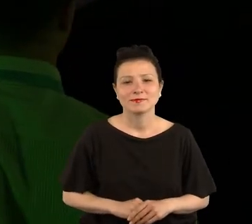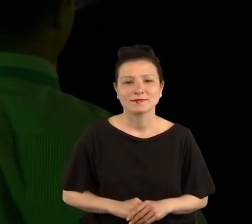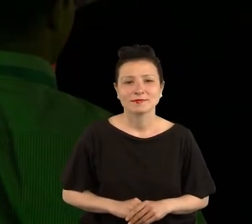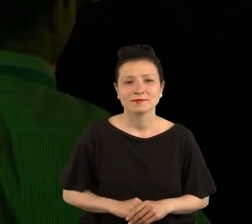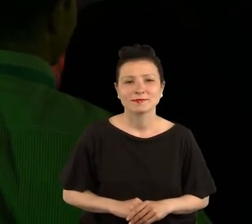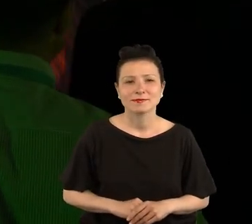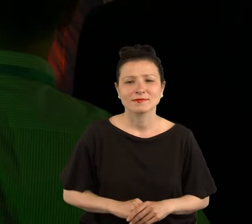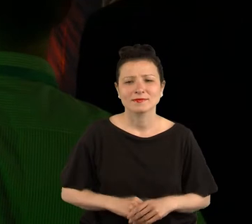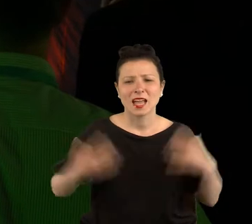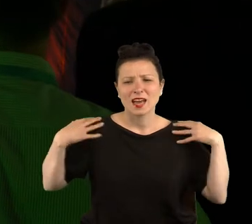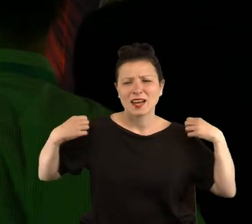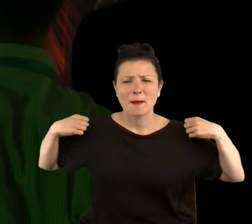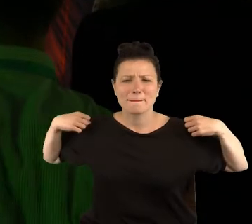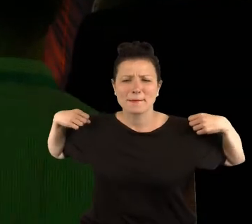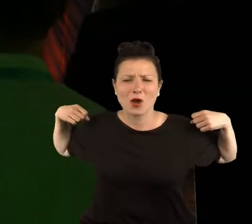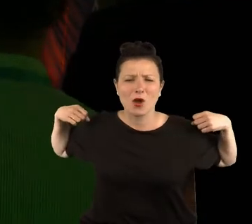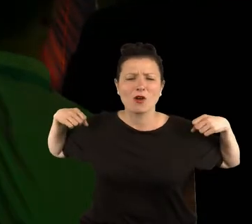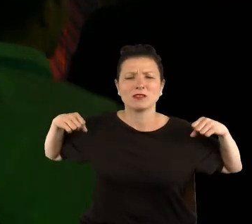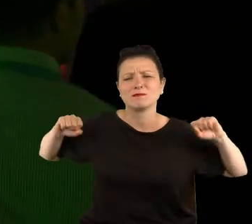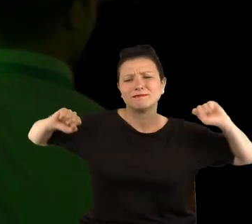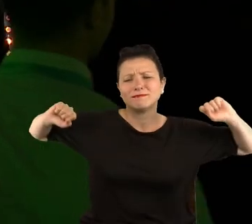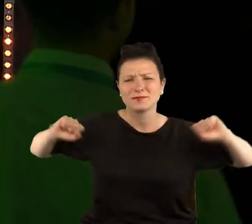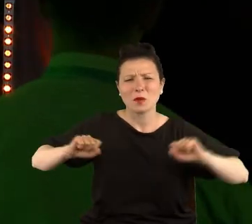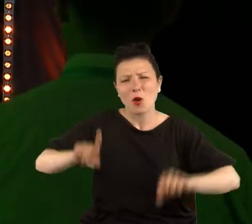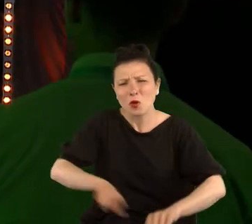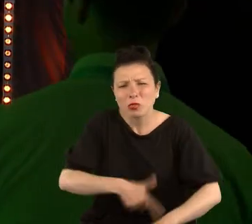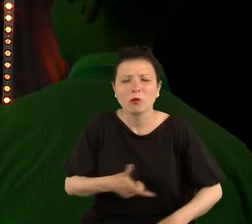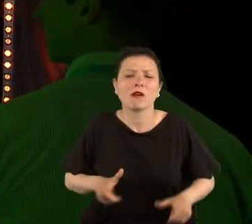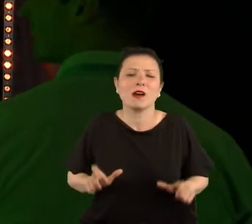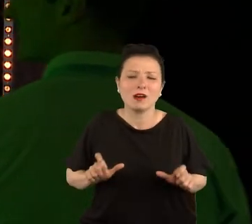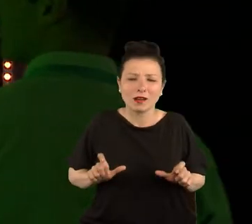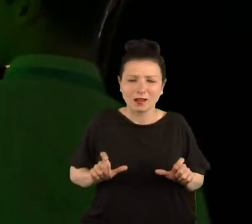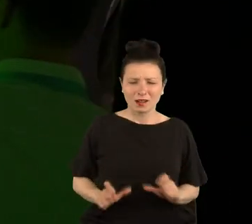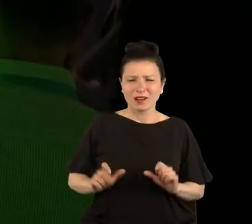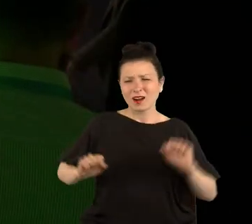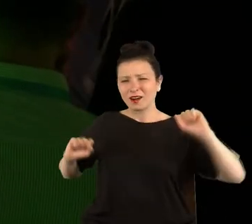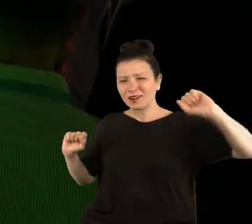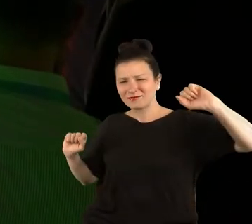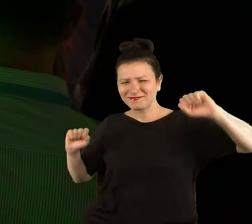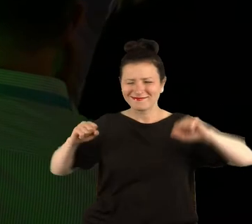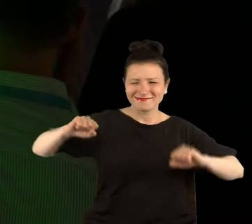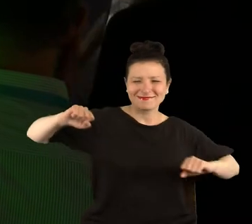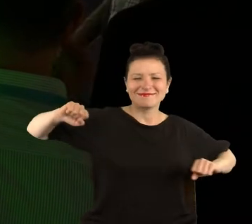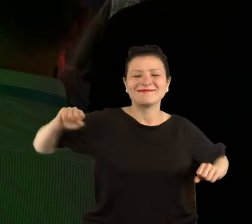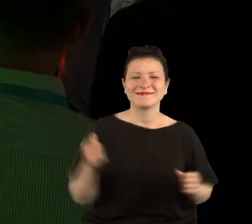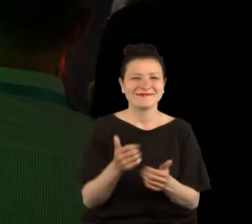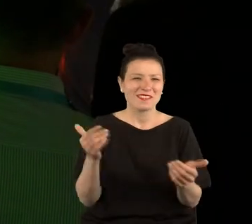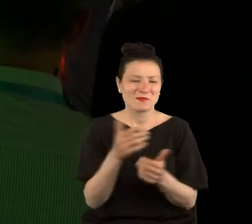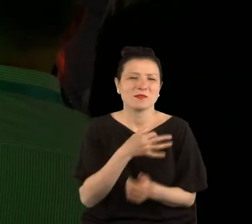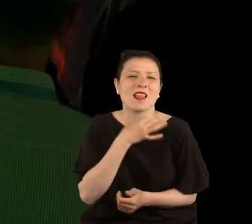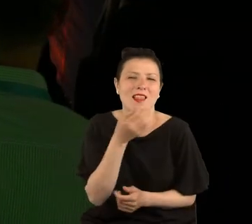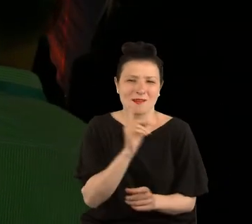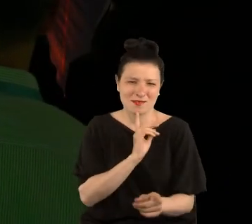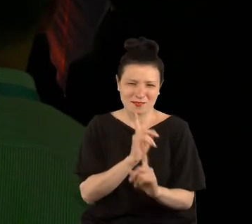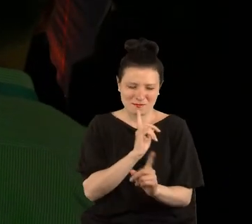Głównie te ramiona, powiedzmy, no bo tak długo siedzimy, trochę się poprzyciągać. Może nam się po prostu będzie lepiej